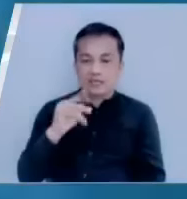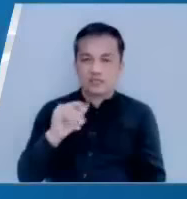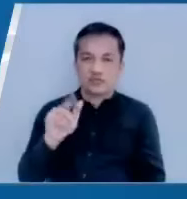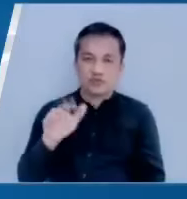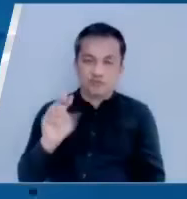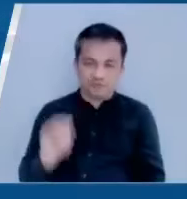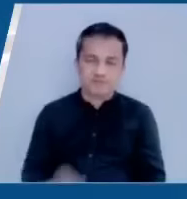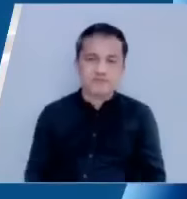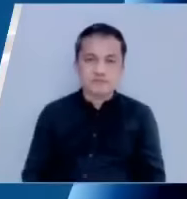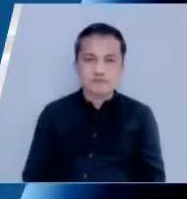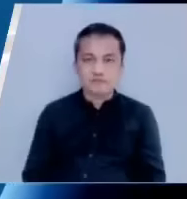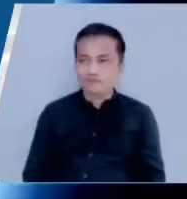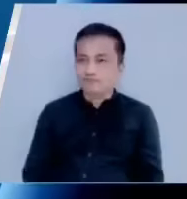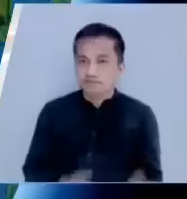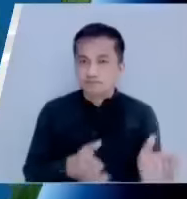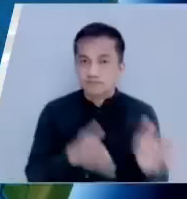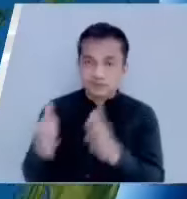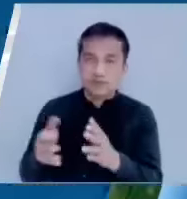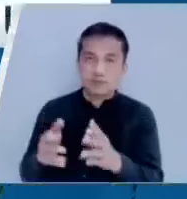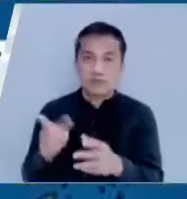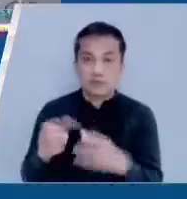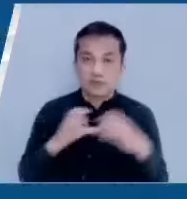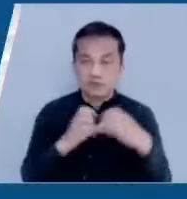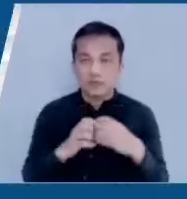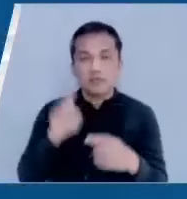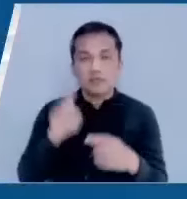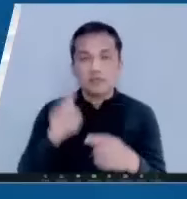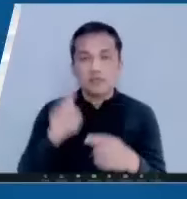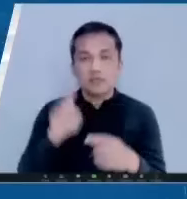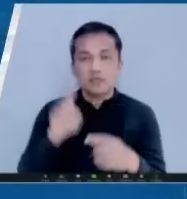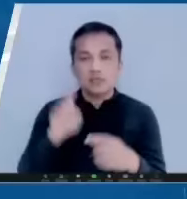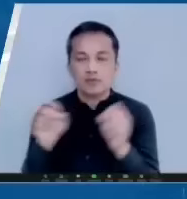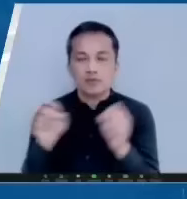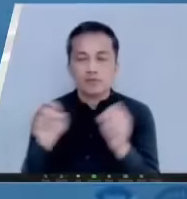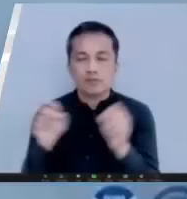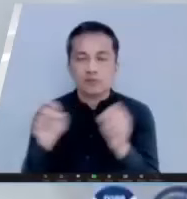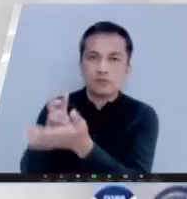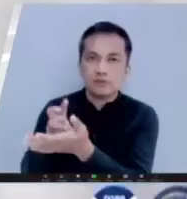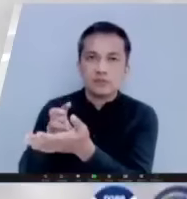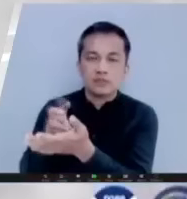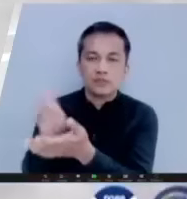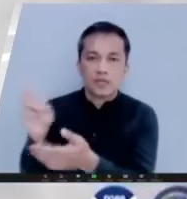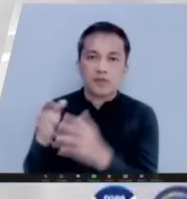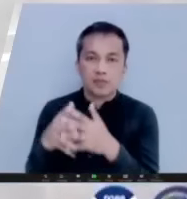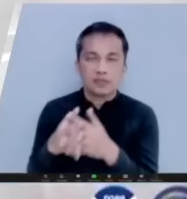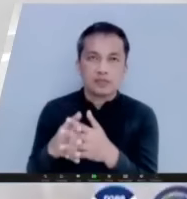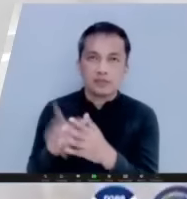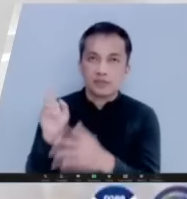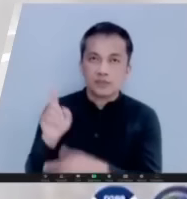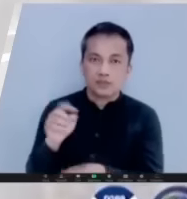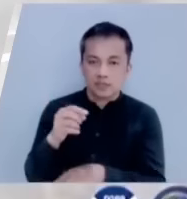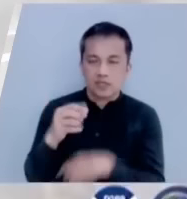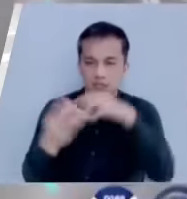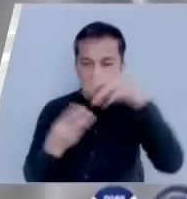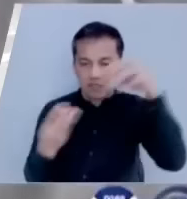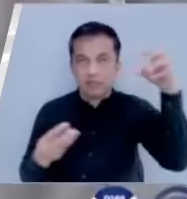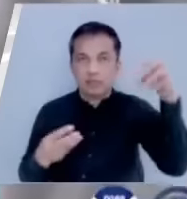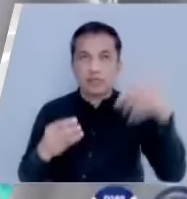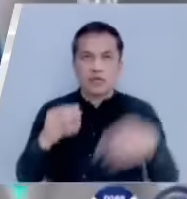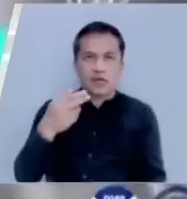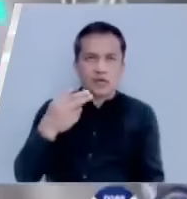mga kapuso, isang bagyo rin po ang nananalasa ngayon sa ilang bahagi ng Amerika. Yan po ang Hurricane Helene na